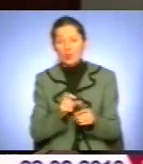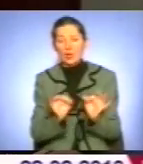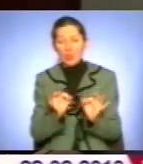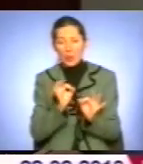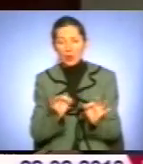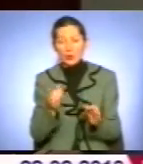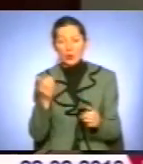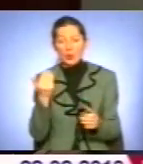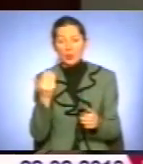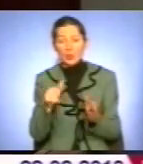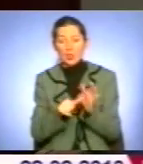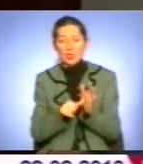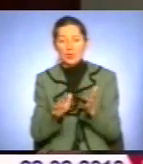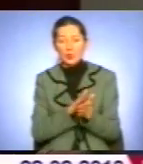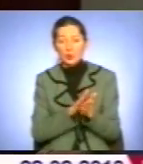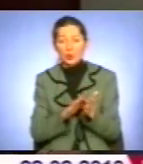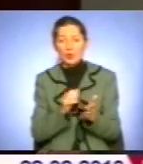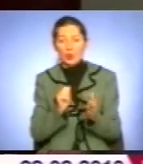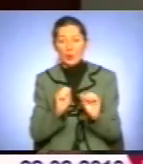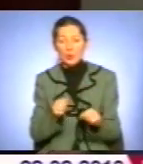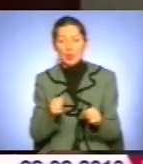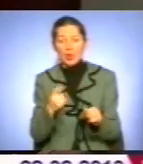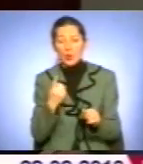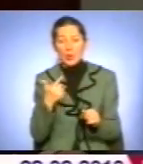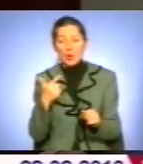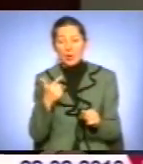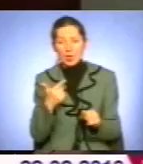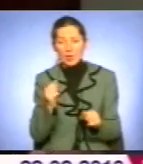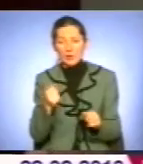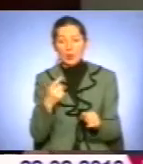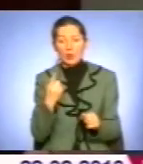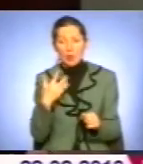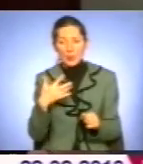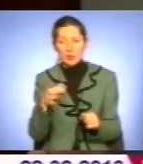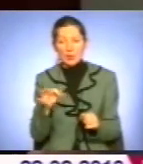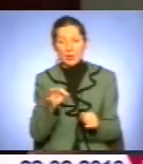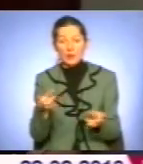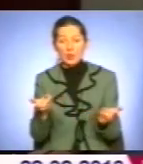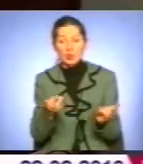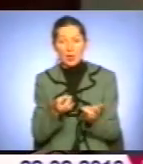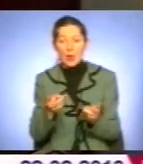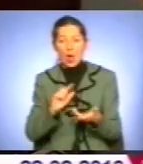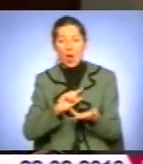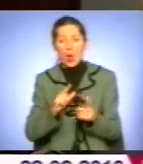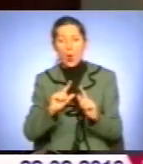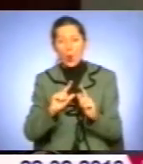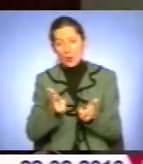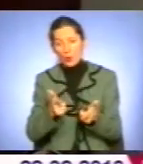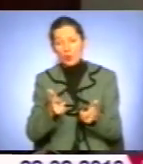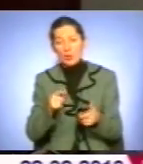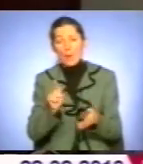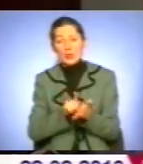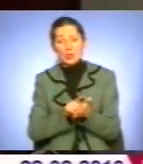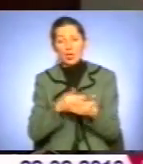6 безкоштовно, там навіть можна по гривні 50, що там якось це треба узгодити з пенсіонерами на